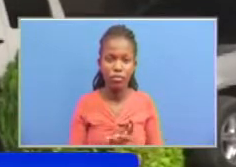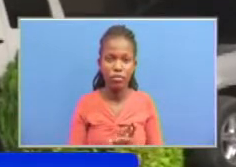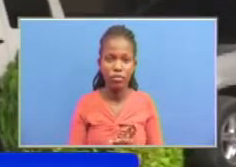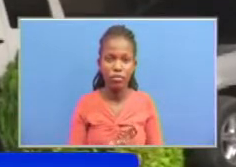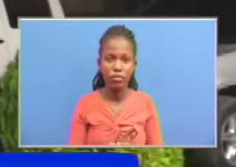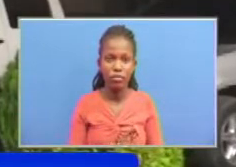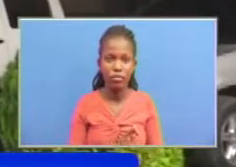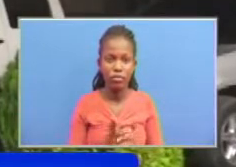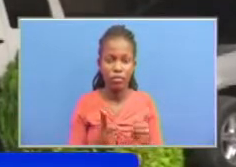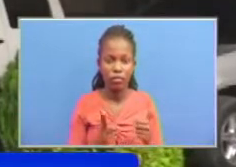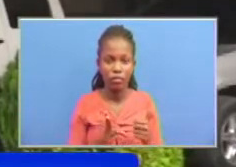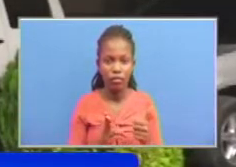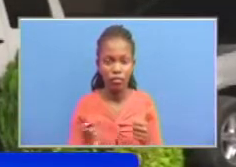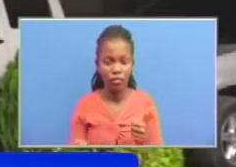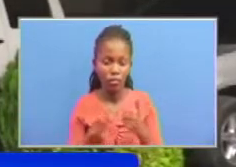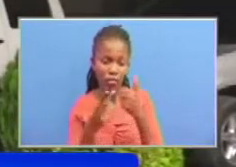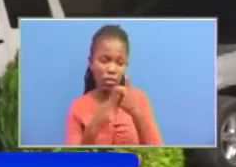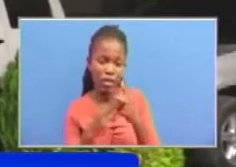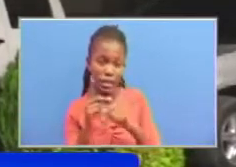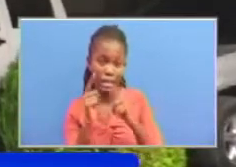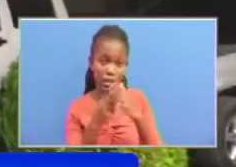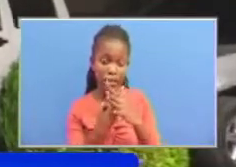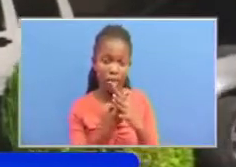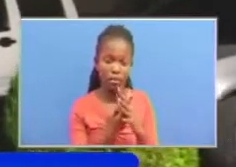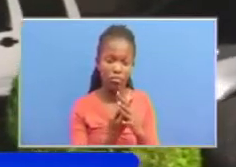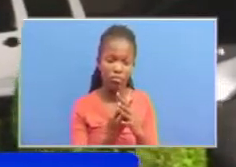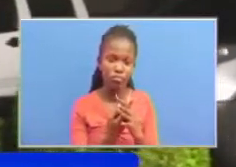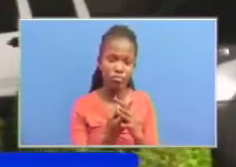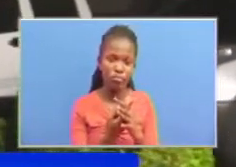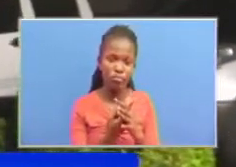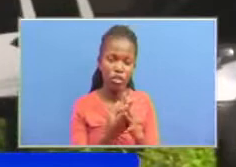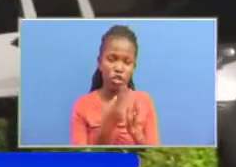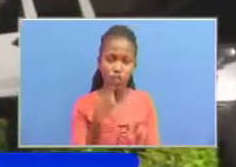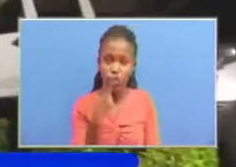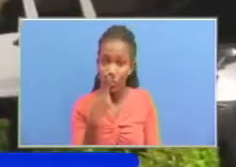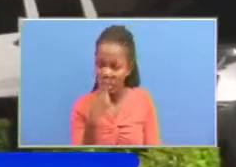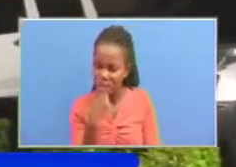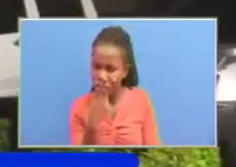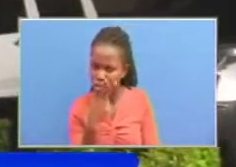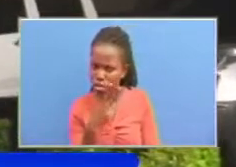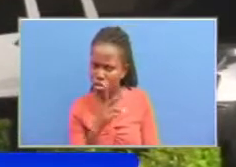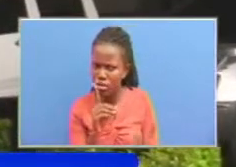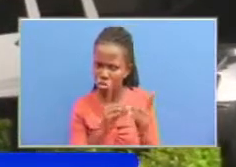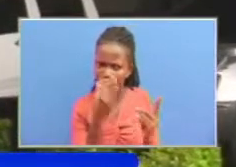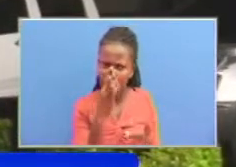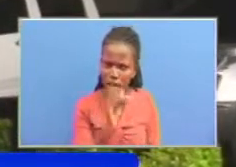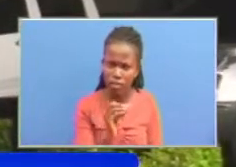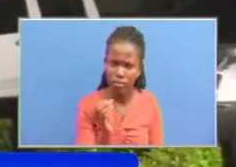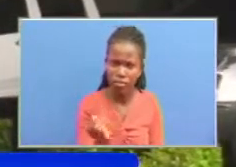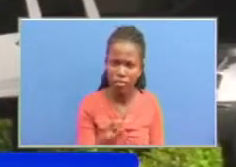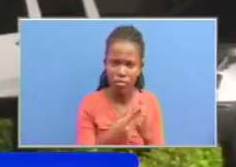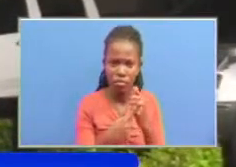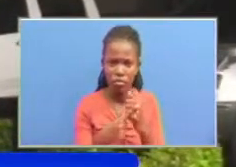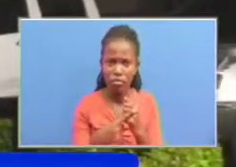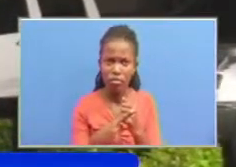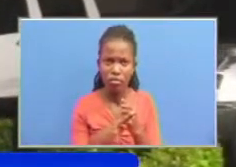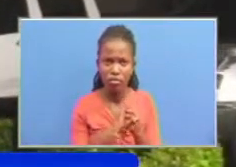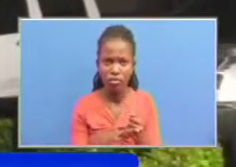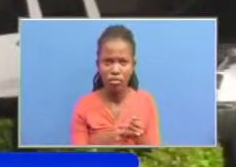wa Mwanza ila ito kwa ingi na ingi matuku miungu ya tatu ma mwe wanza tu makaukete